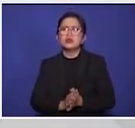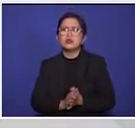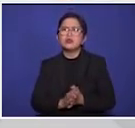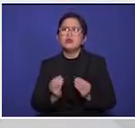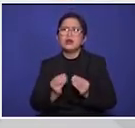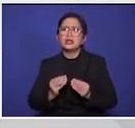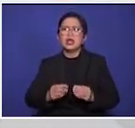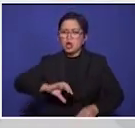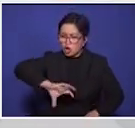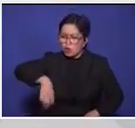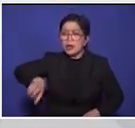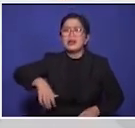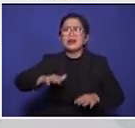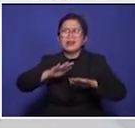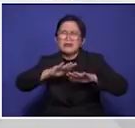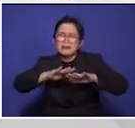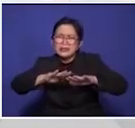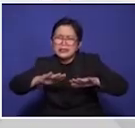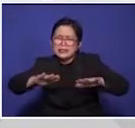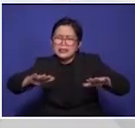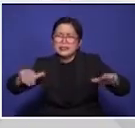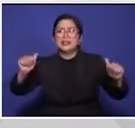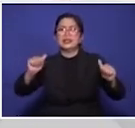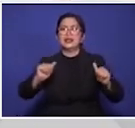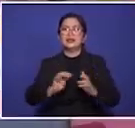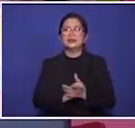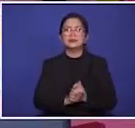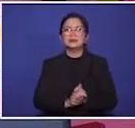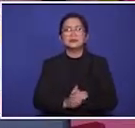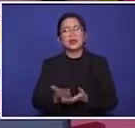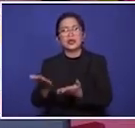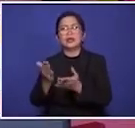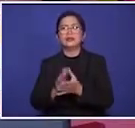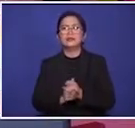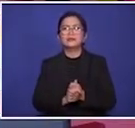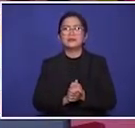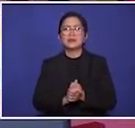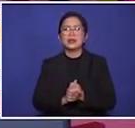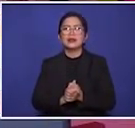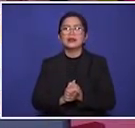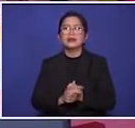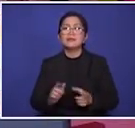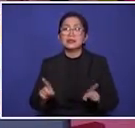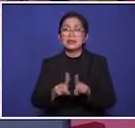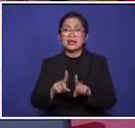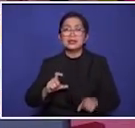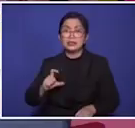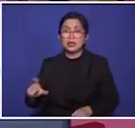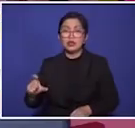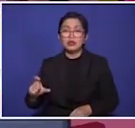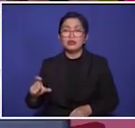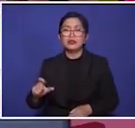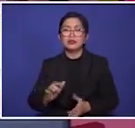keluarga yang sejahtera Terima kasih para paslon para paslon perlu saya ingatkan yang diberi tanggapan